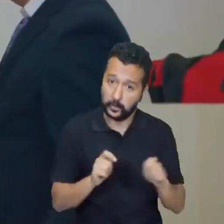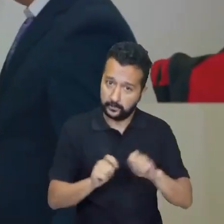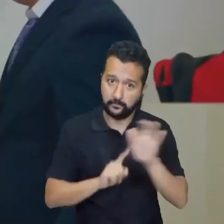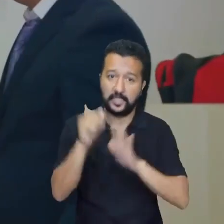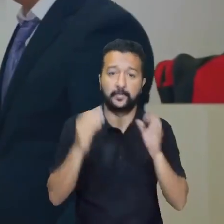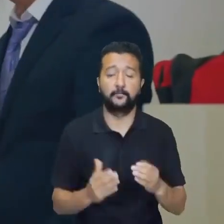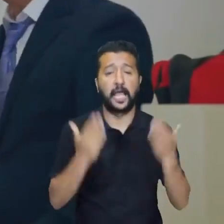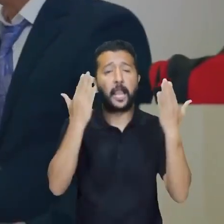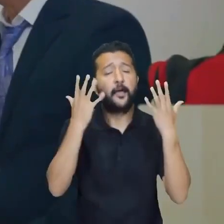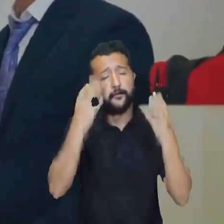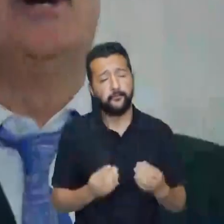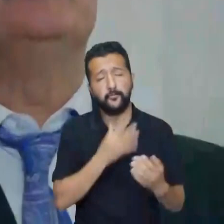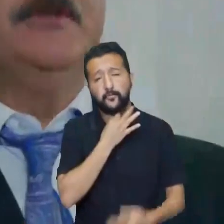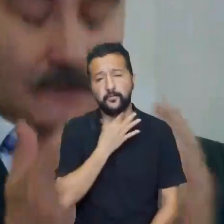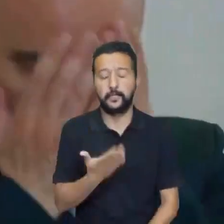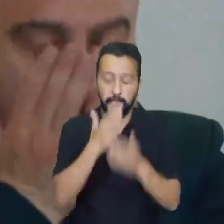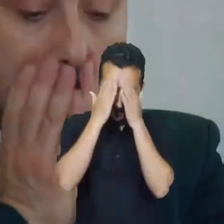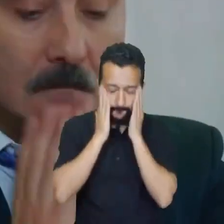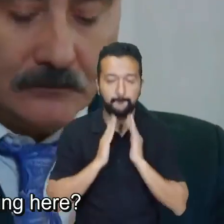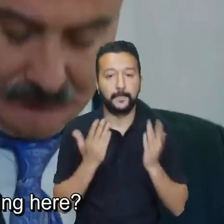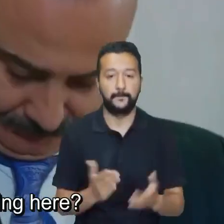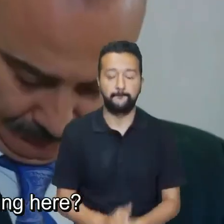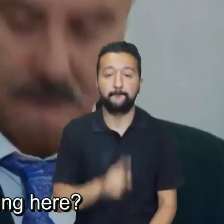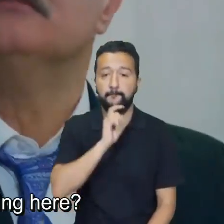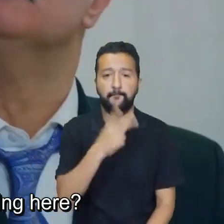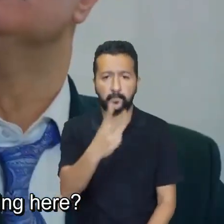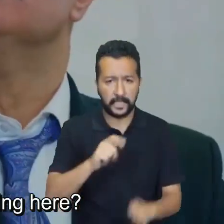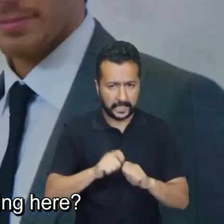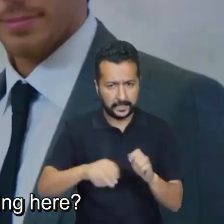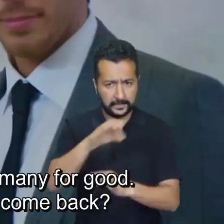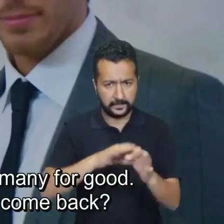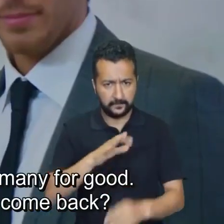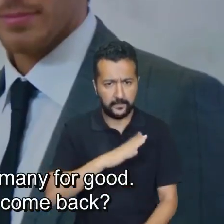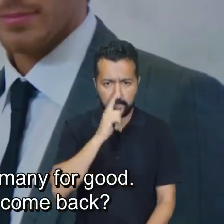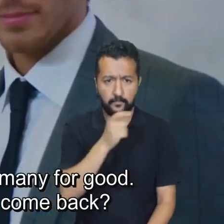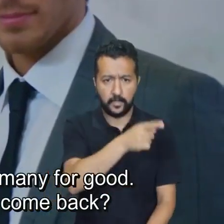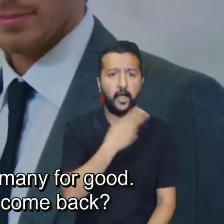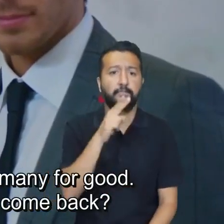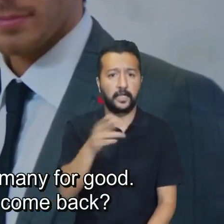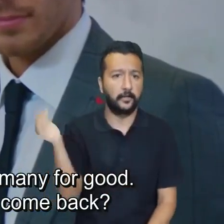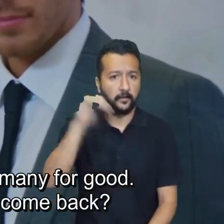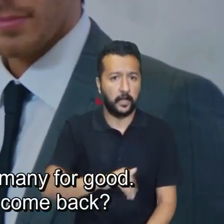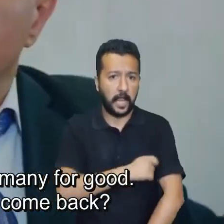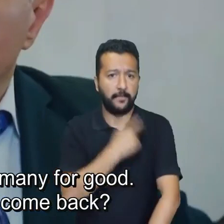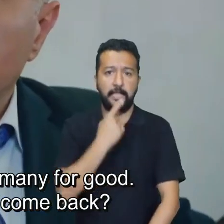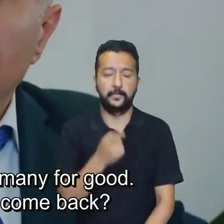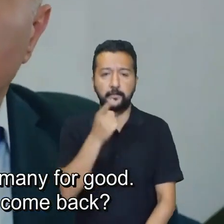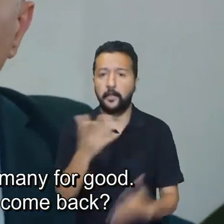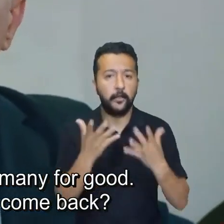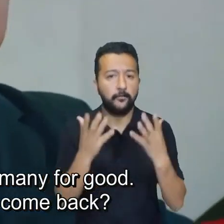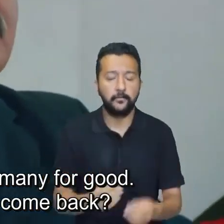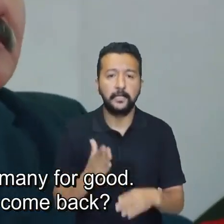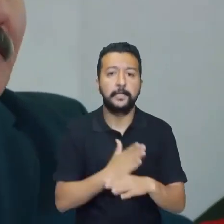ya. Allah'ım olsun. Amin. Yüzlerine sürdüler. Amca senin ne işin var burada? Ayşen abla temelli döndü Almanya'dan dedi. Ne